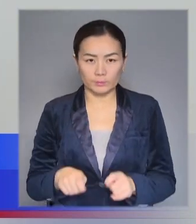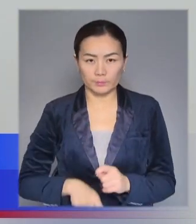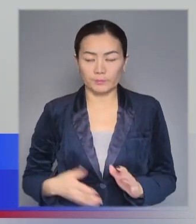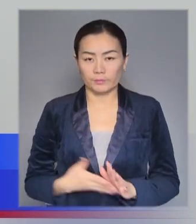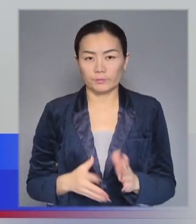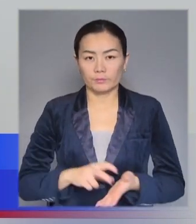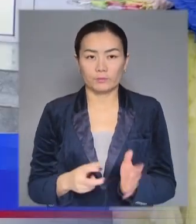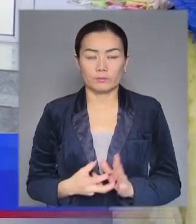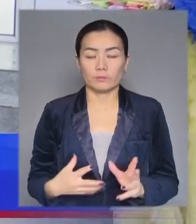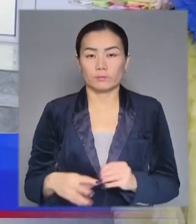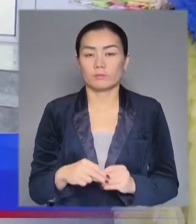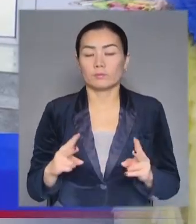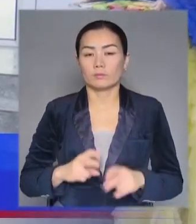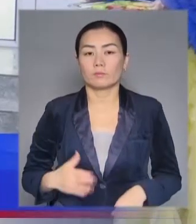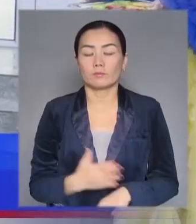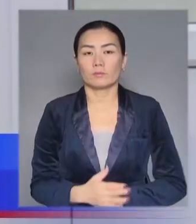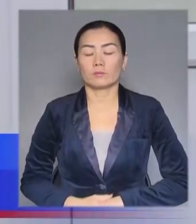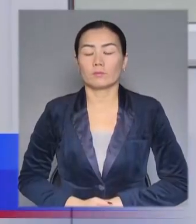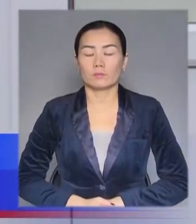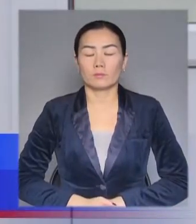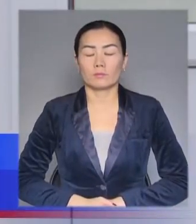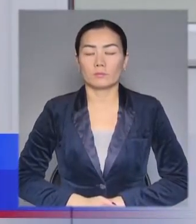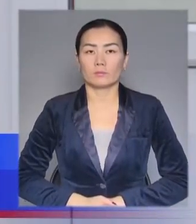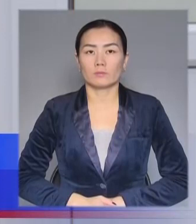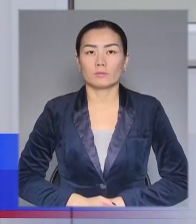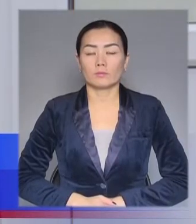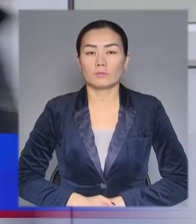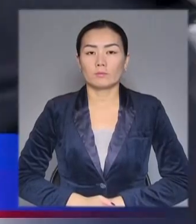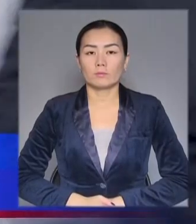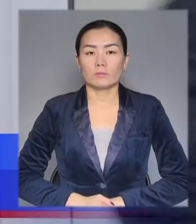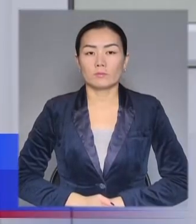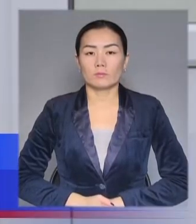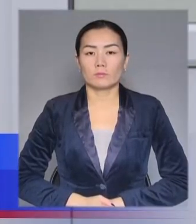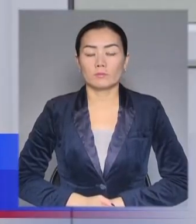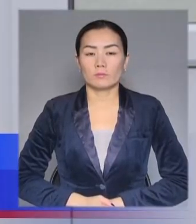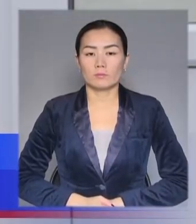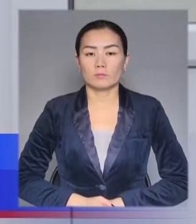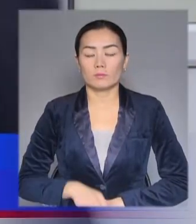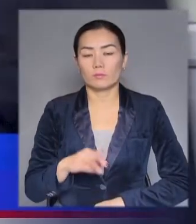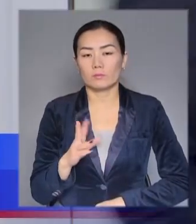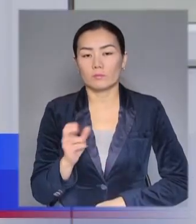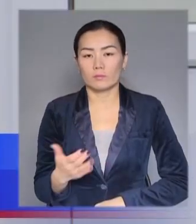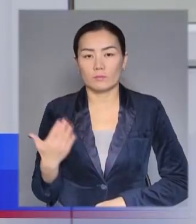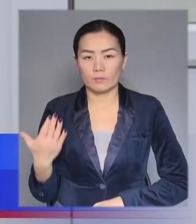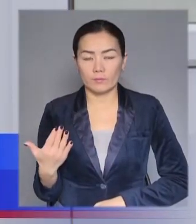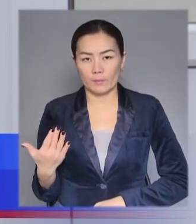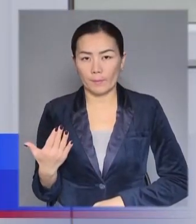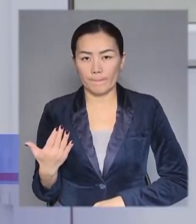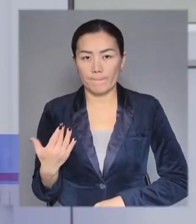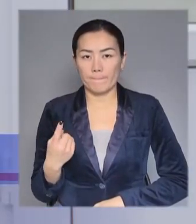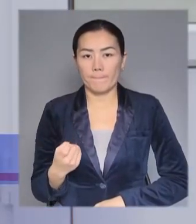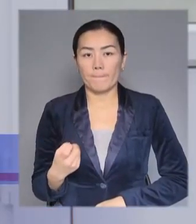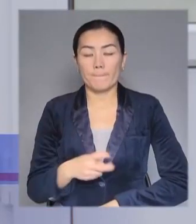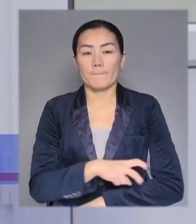және зерттеу кабинеттері қарастырылған. Еліміздің басшысы Қасым-Жомарт Кемелұлы Тоқаевтың мынау